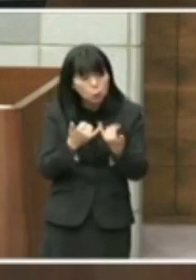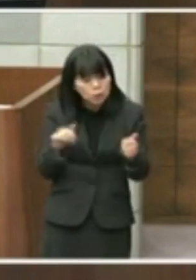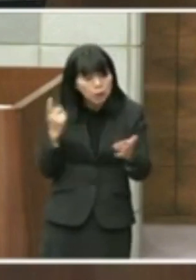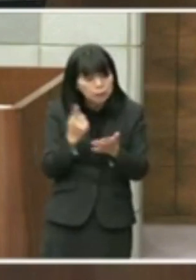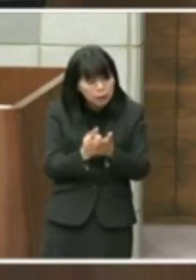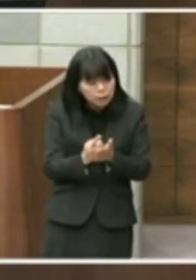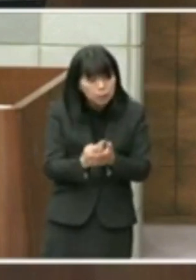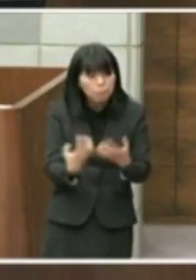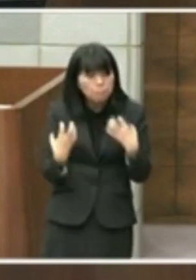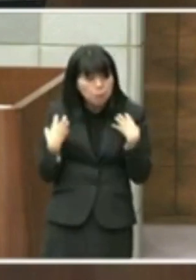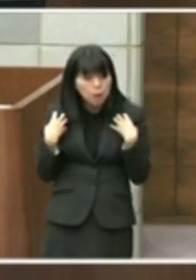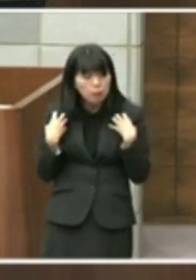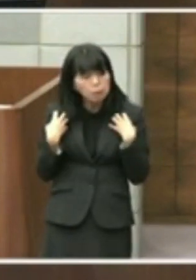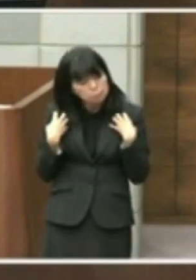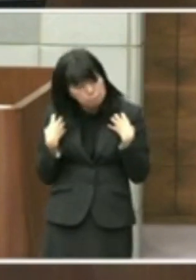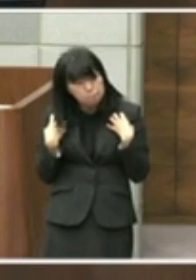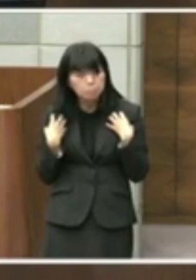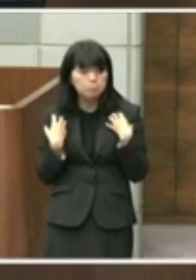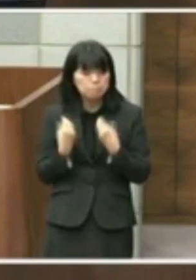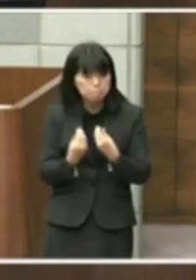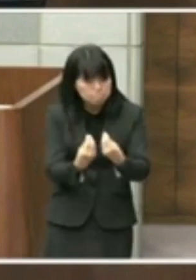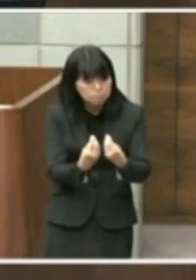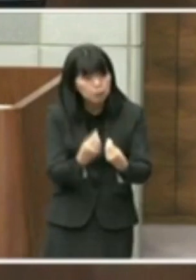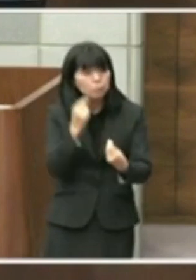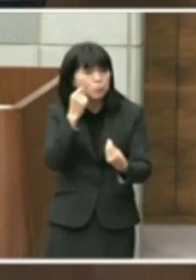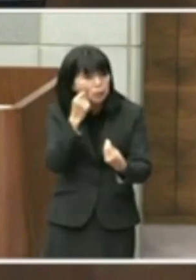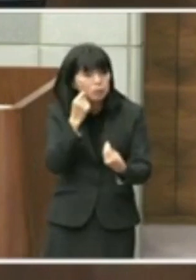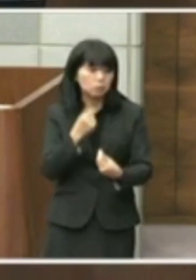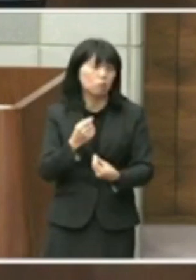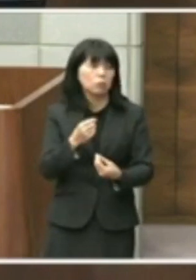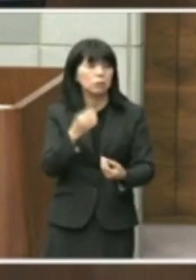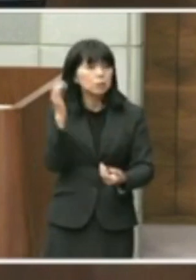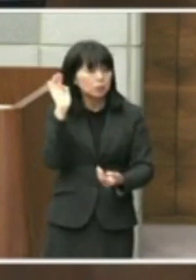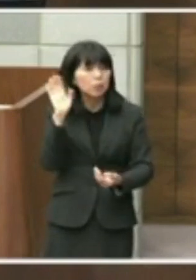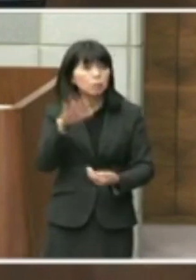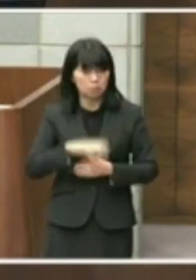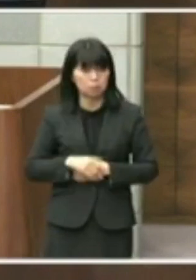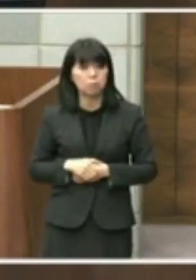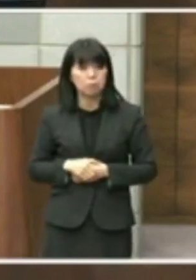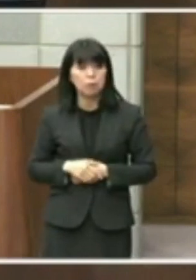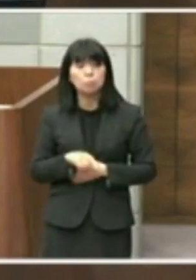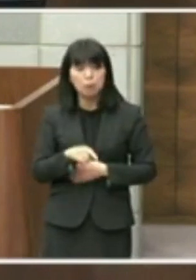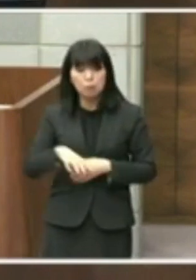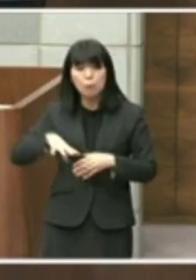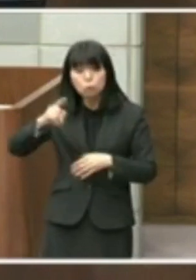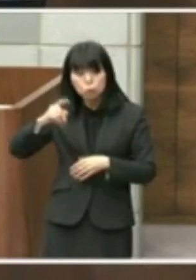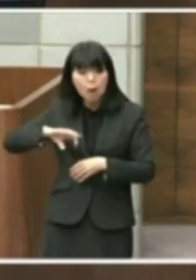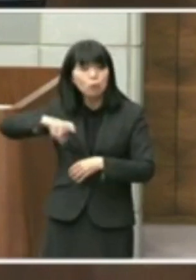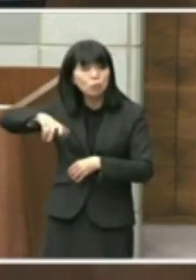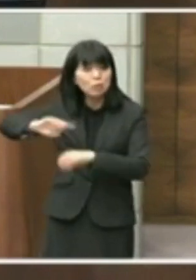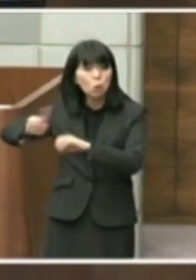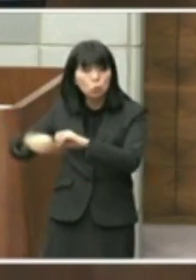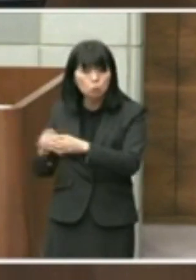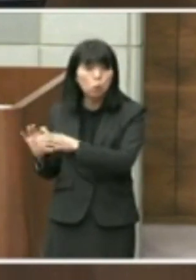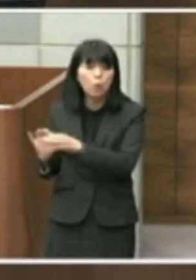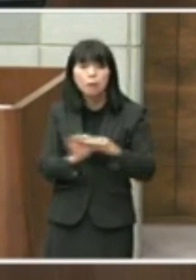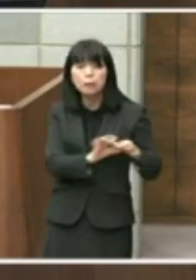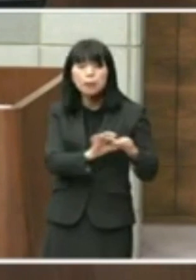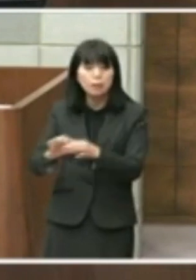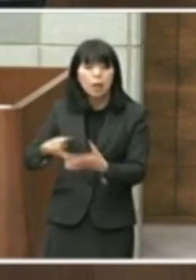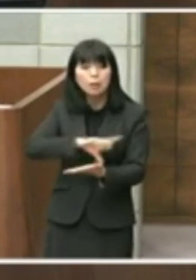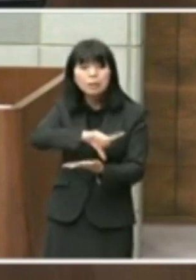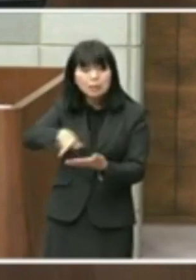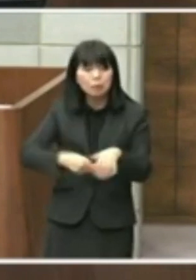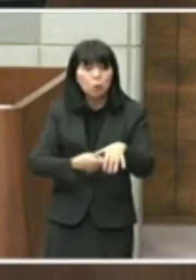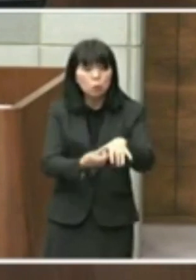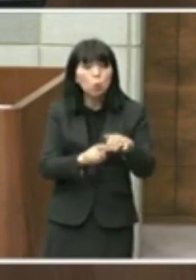変厳しい状況であるとお聞きをしております。まずは水道局と連携して地域の農業